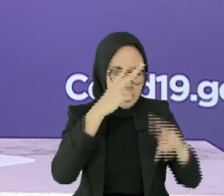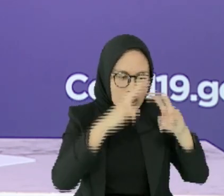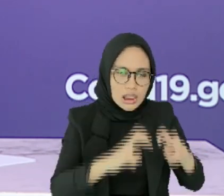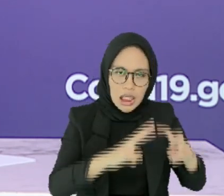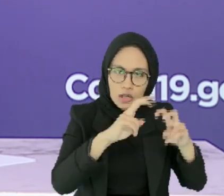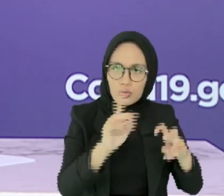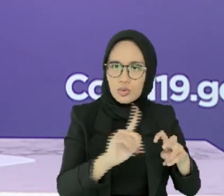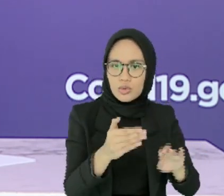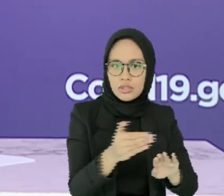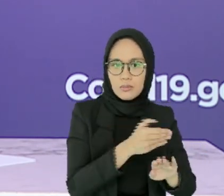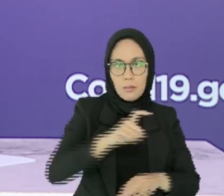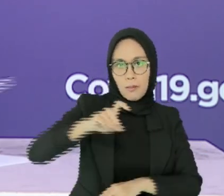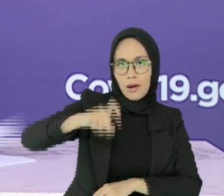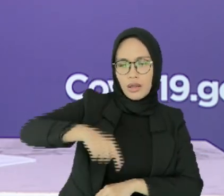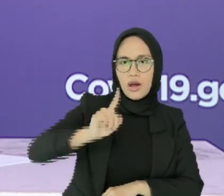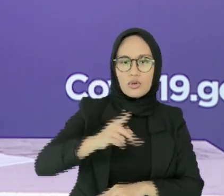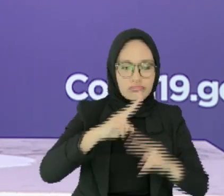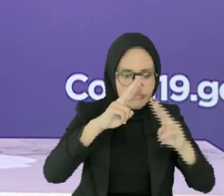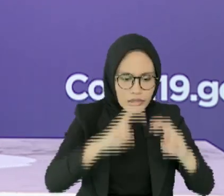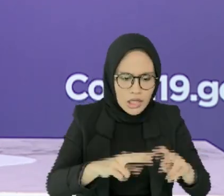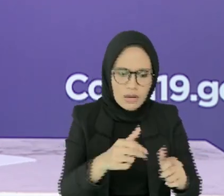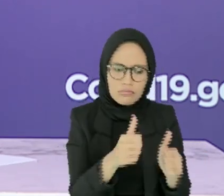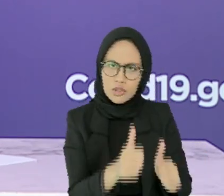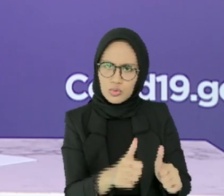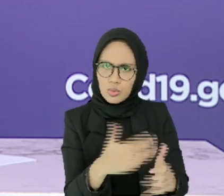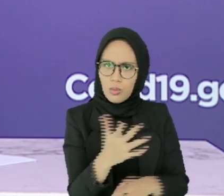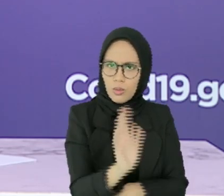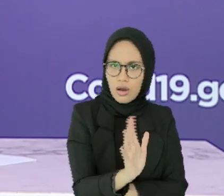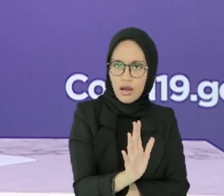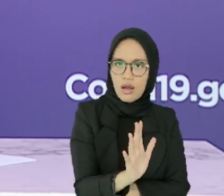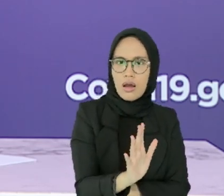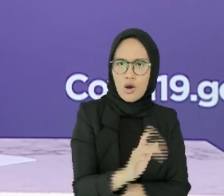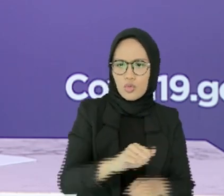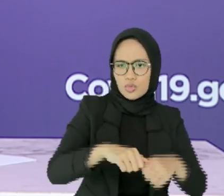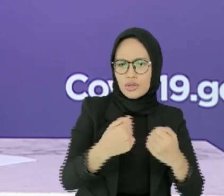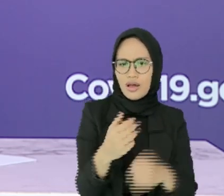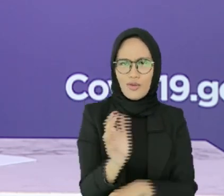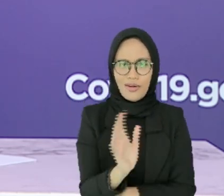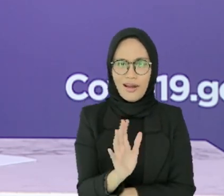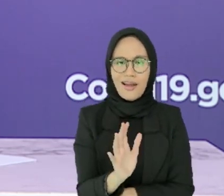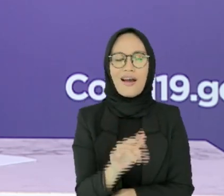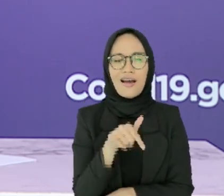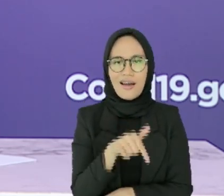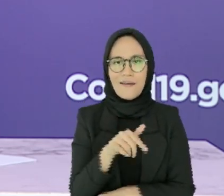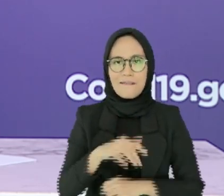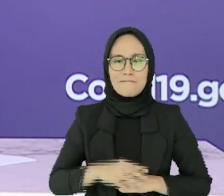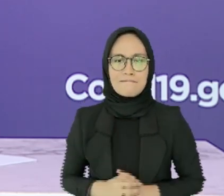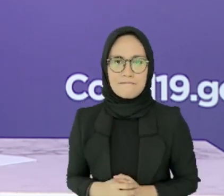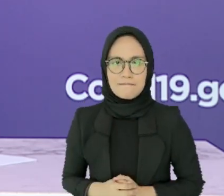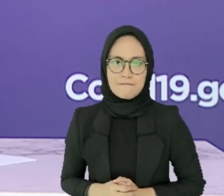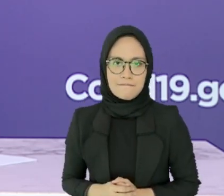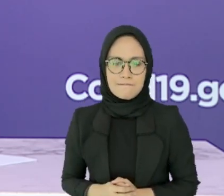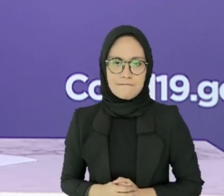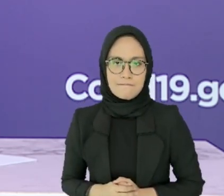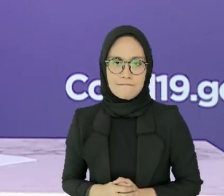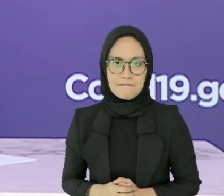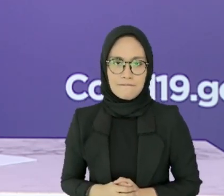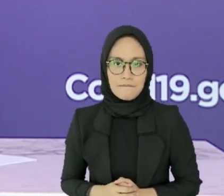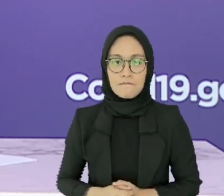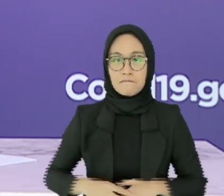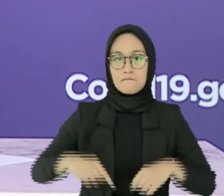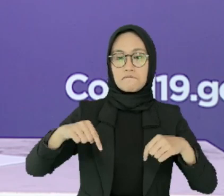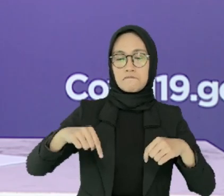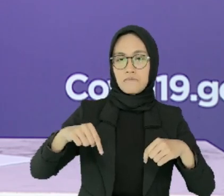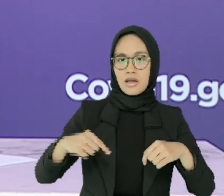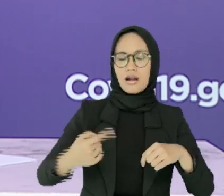dan akurat selanjutnya saya akan menjelaskan upaya sistematis pengendalian coffee 19 yang dilakukan oleh pemerintah